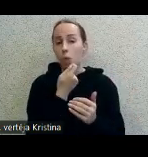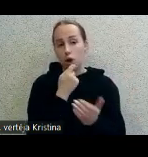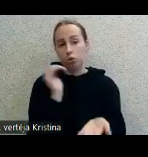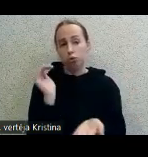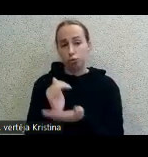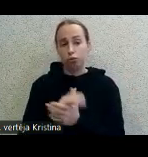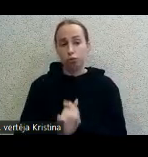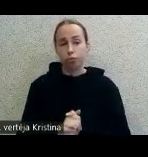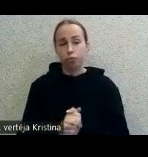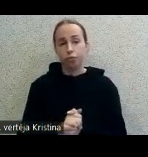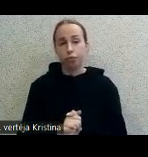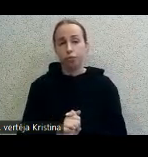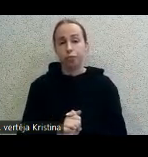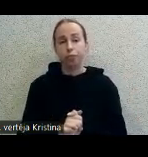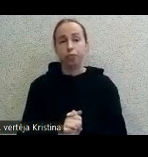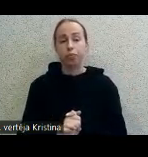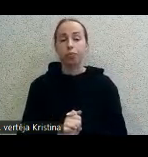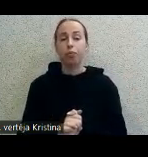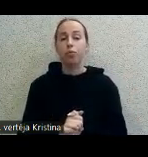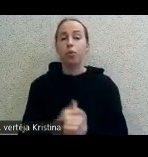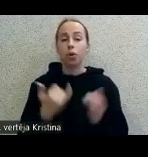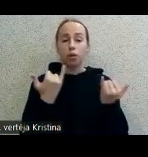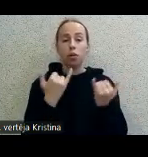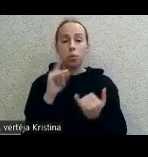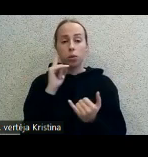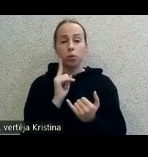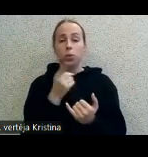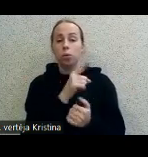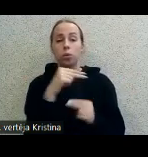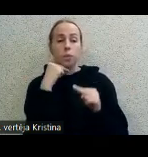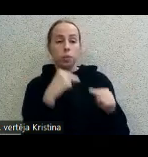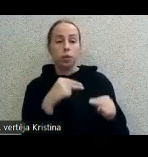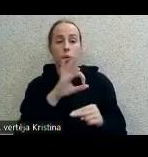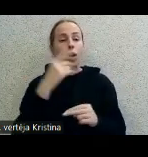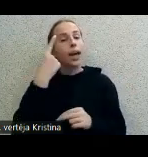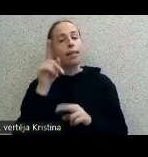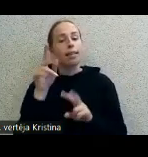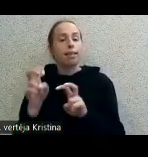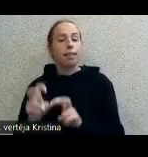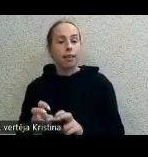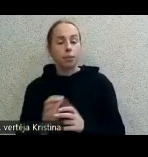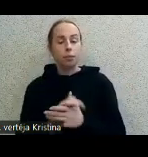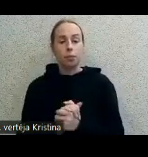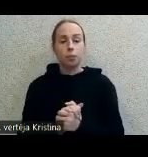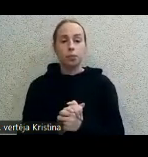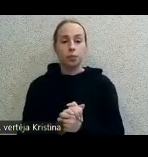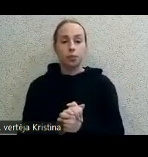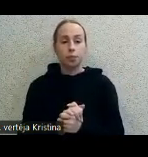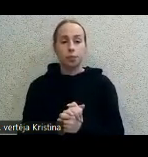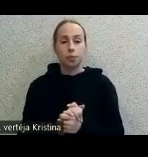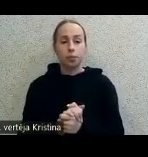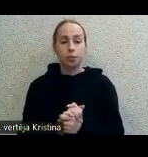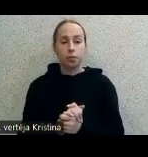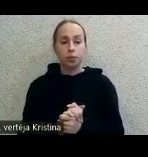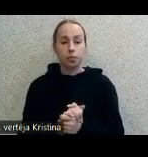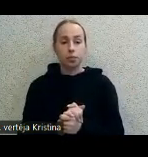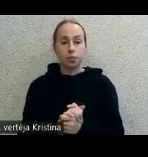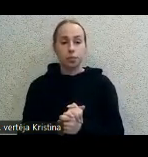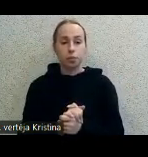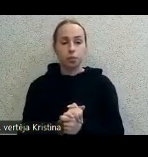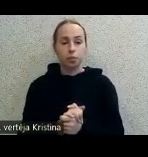taip. Norėčiau atkreipti jūsų dėmesį apie kitą tyrimą. Kremin et al.